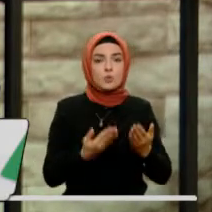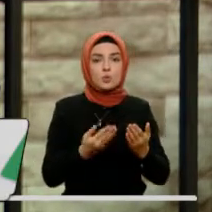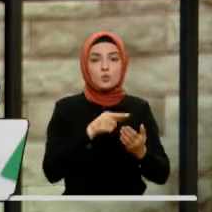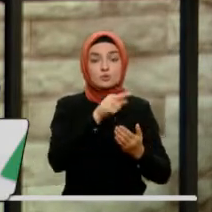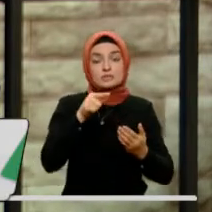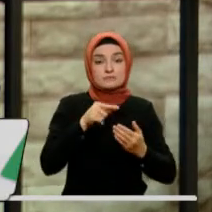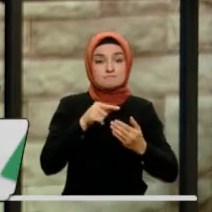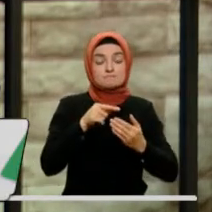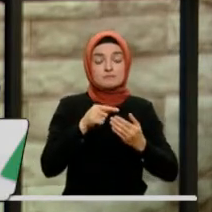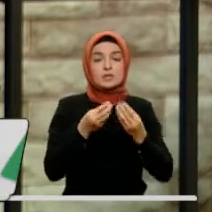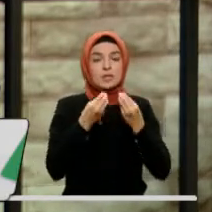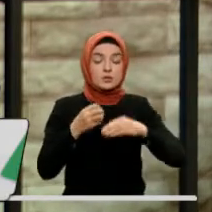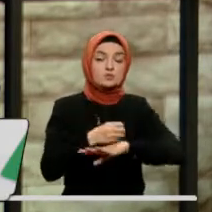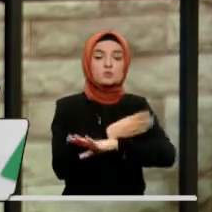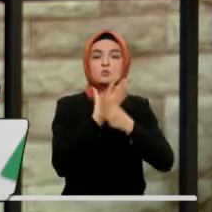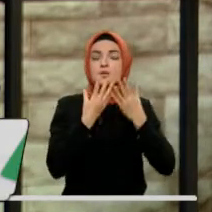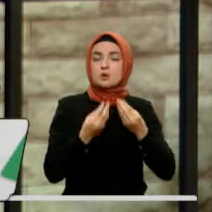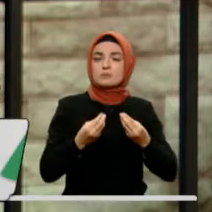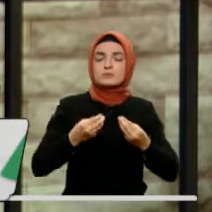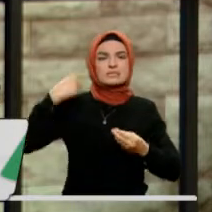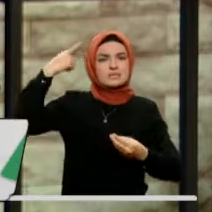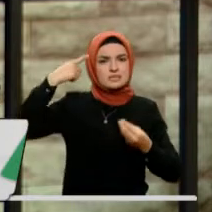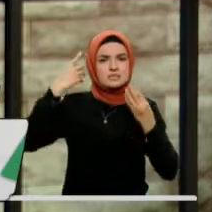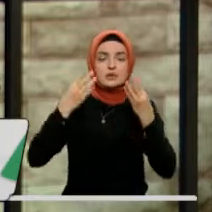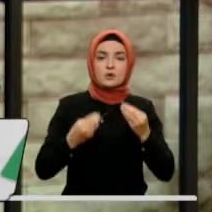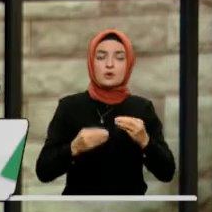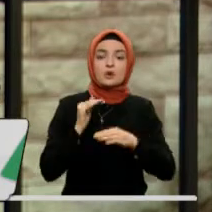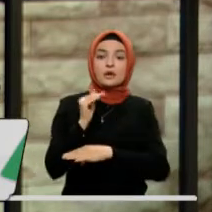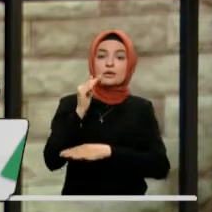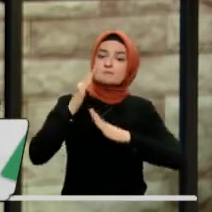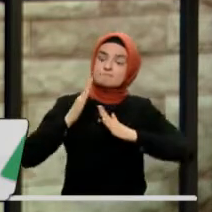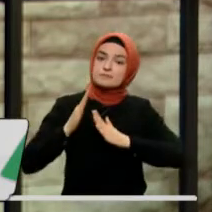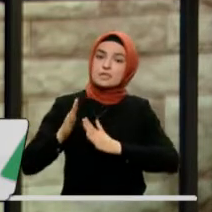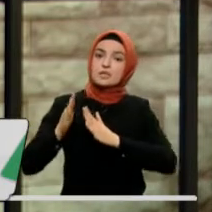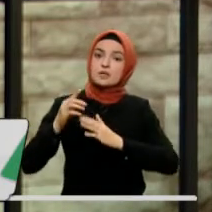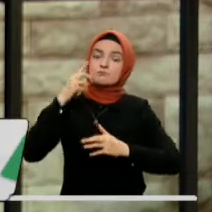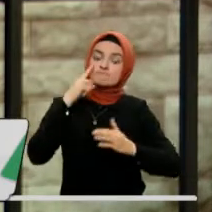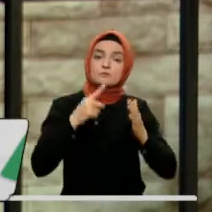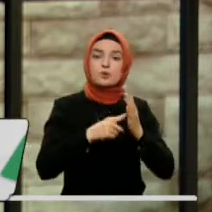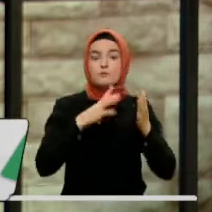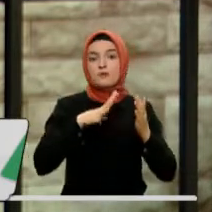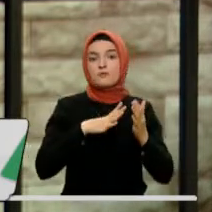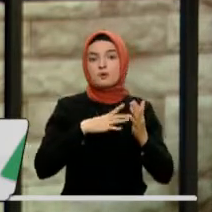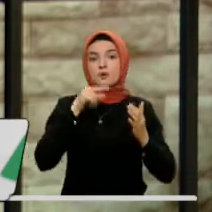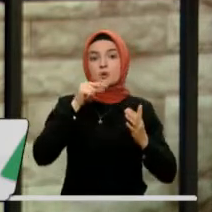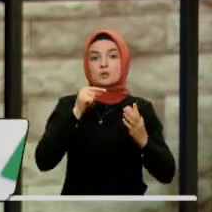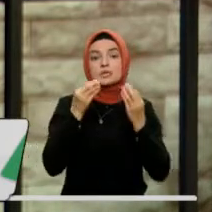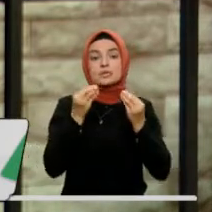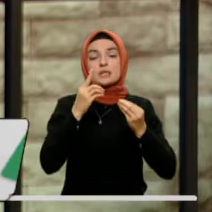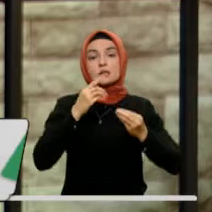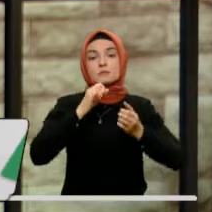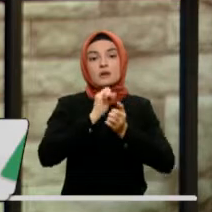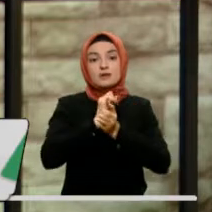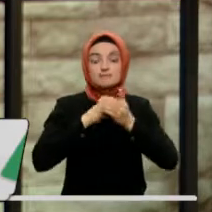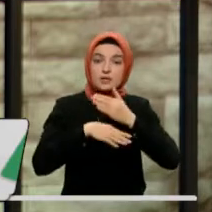sosyal anlamda, duygusal anlamda ve zihinsel anlamda hayatını idame ettirdiğini gösteriyor. O zaten iyi bir aileden